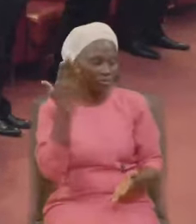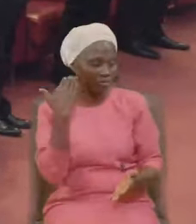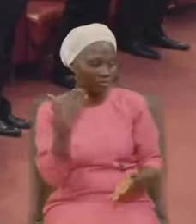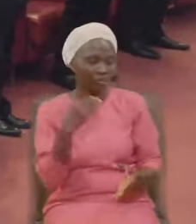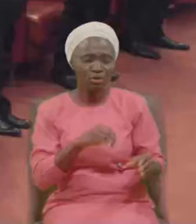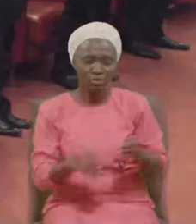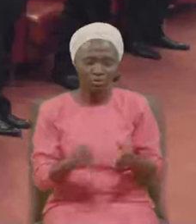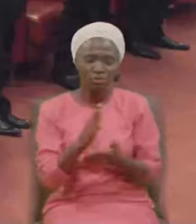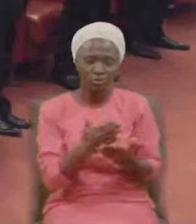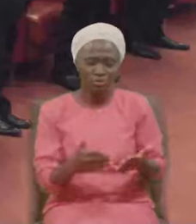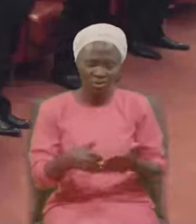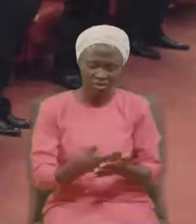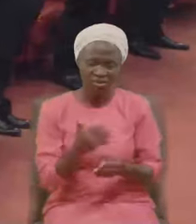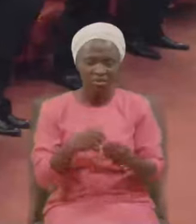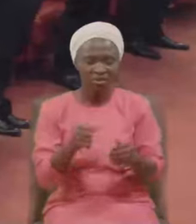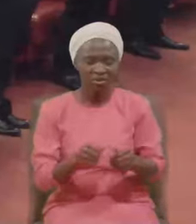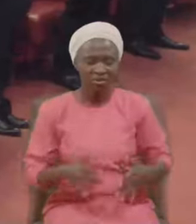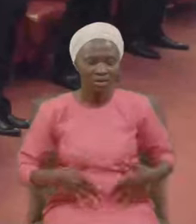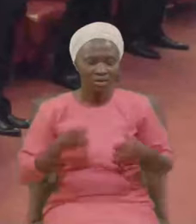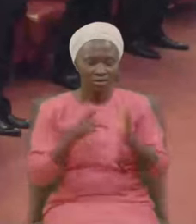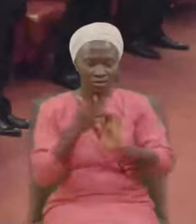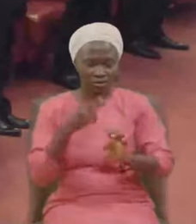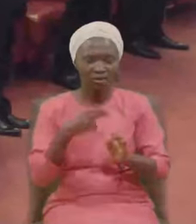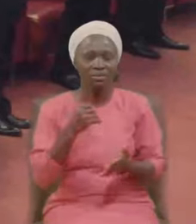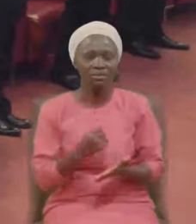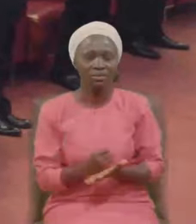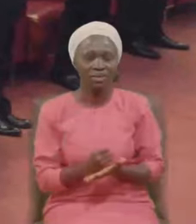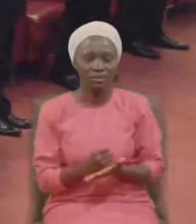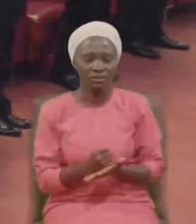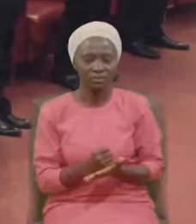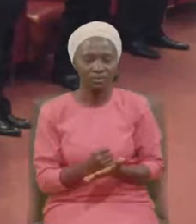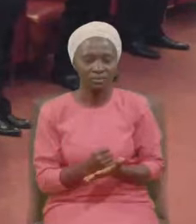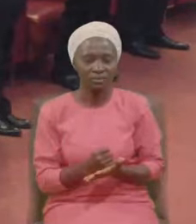de nouveau dans chaque vie au nom de Jésus-Christ.